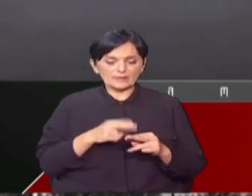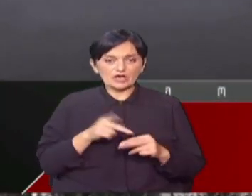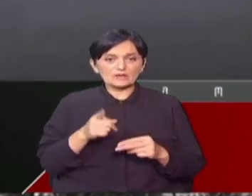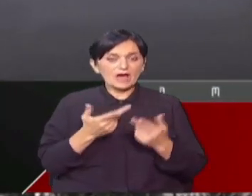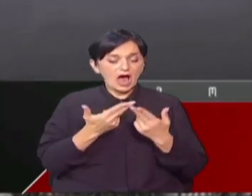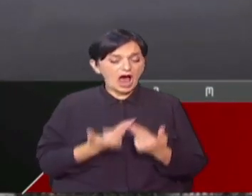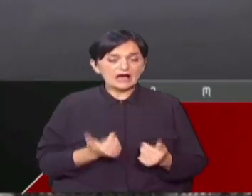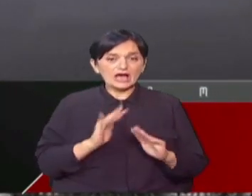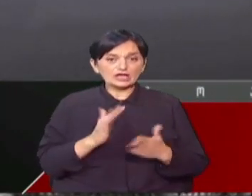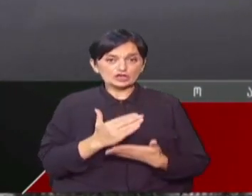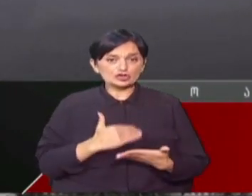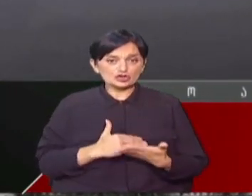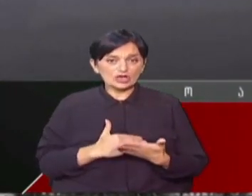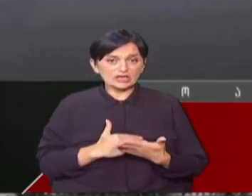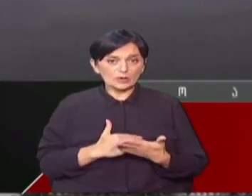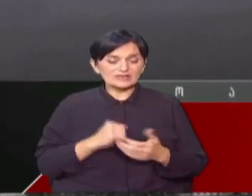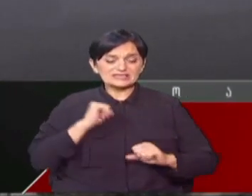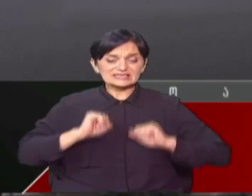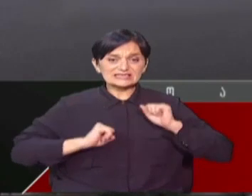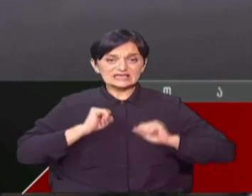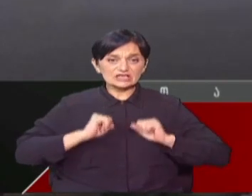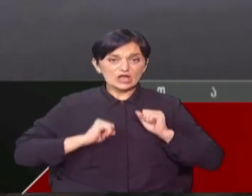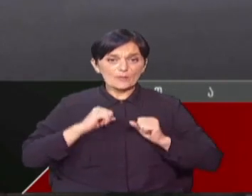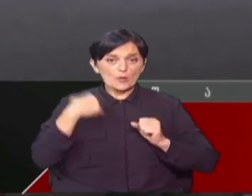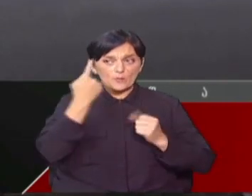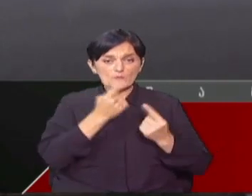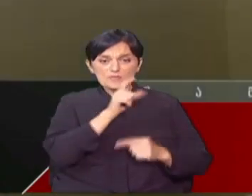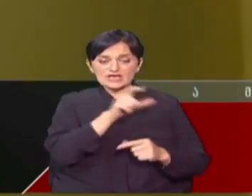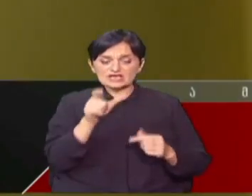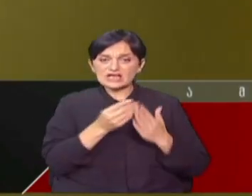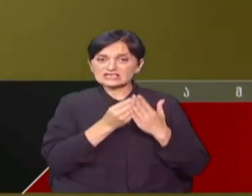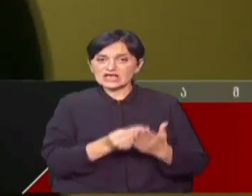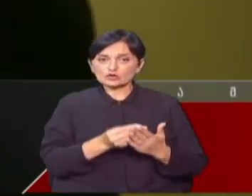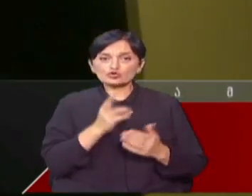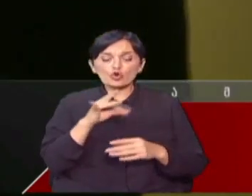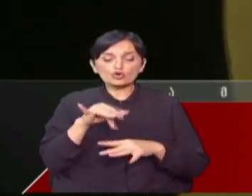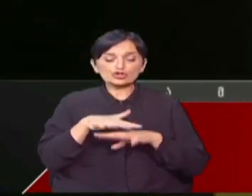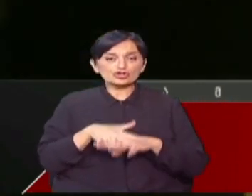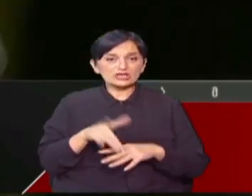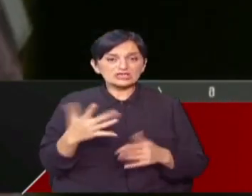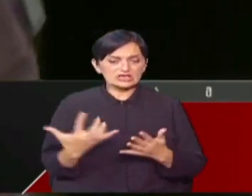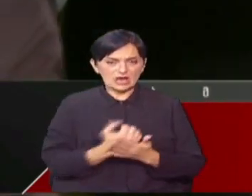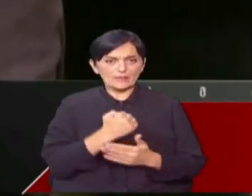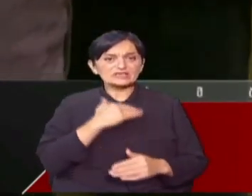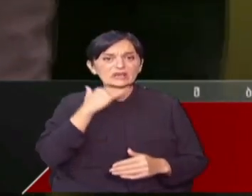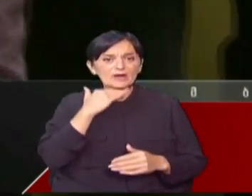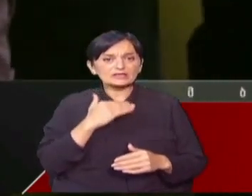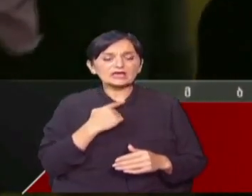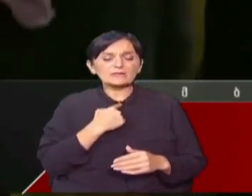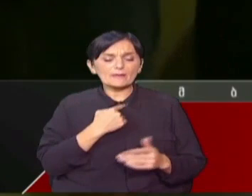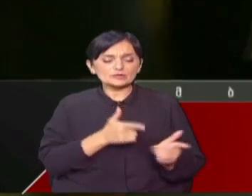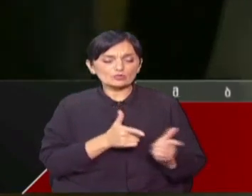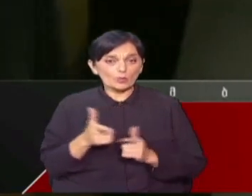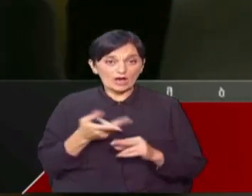არ აღიარებდა შედეგებს, არამედ ცდილობდა თანამდებობის პირებზე ზეწოლას ჯორჯიის შტატში გამარჯვებისთვის საკმარისი ხმების